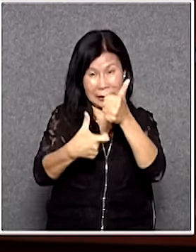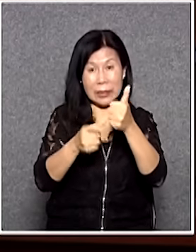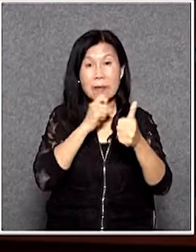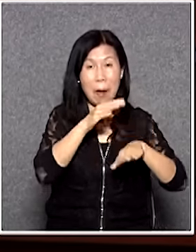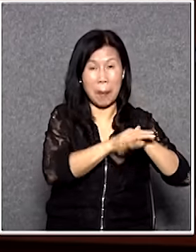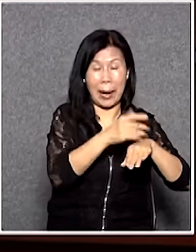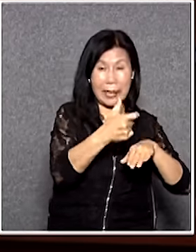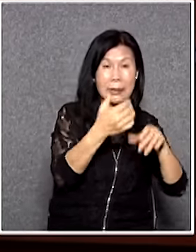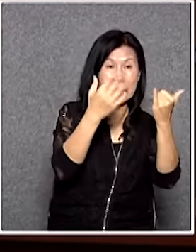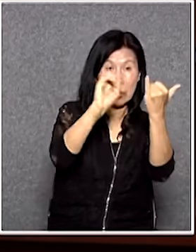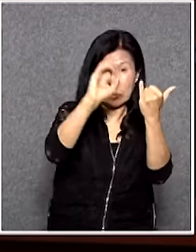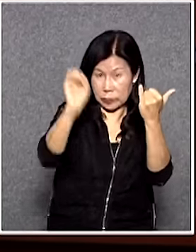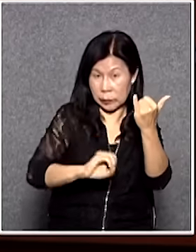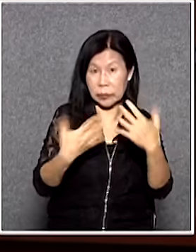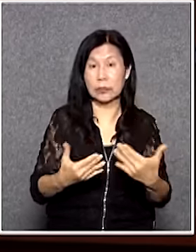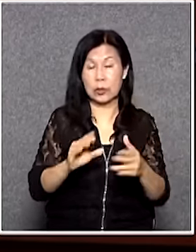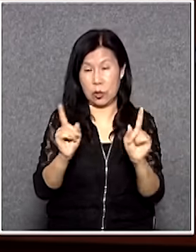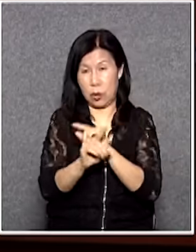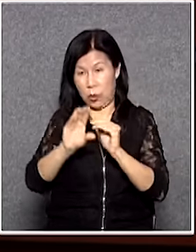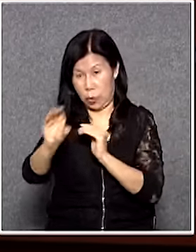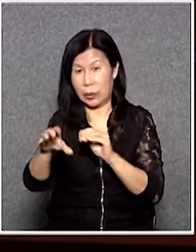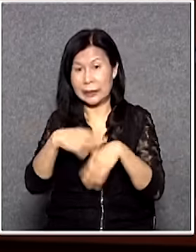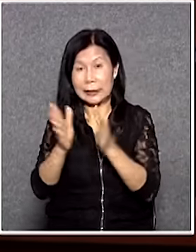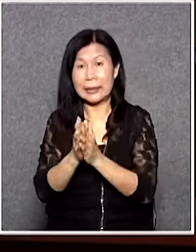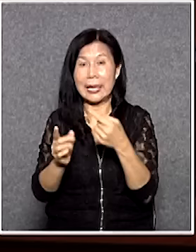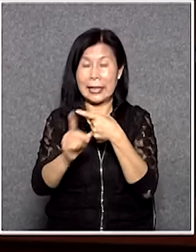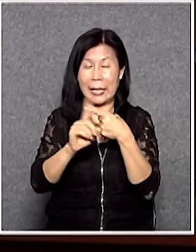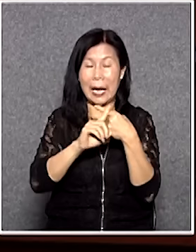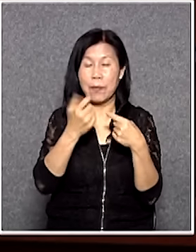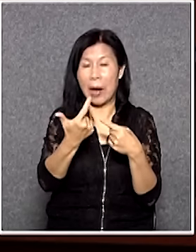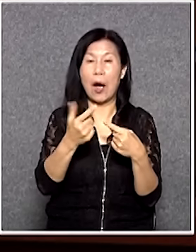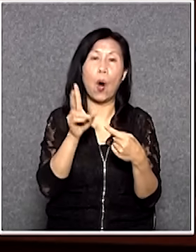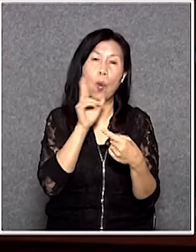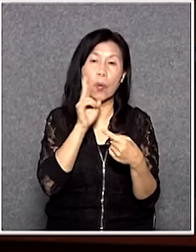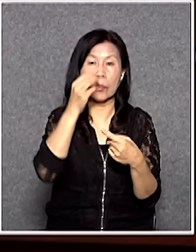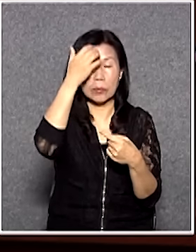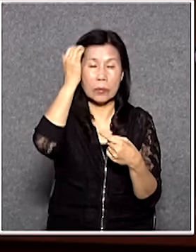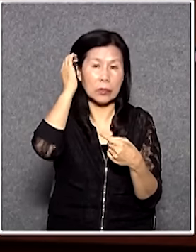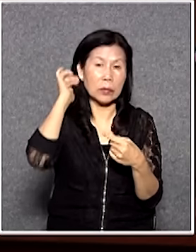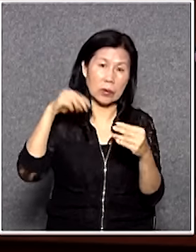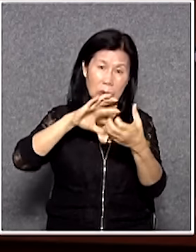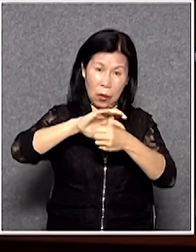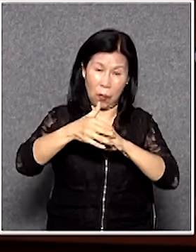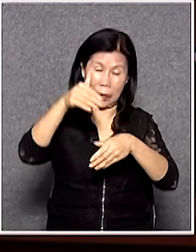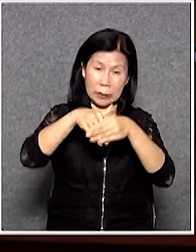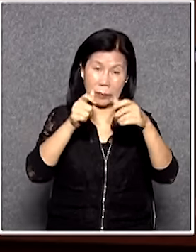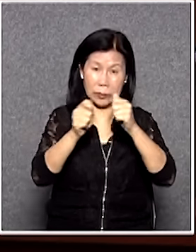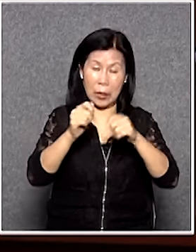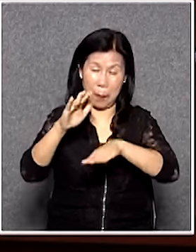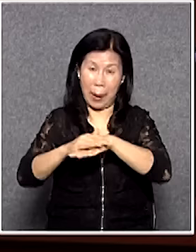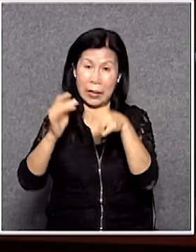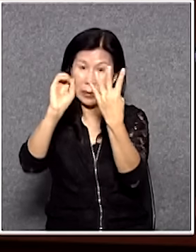值的 60% 呢就投资在风险比较高的投资项目，主要就是环球股票，而剩低落